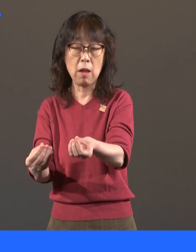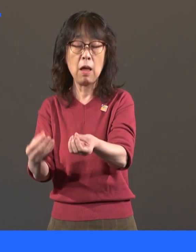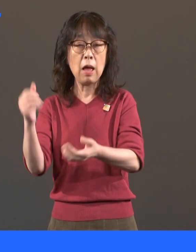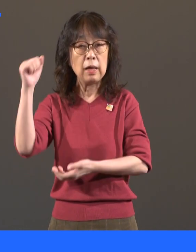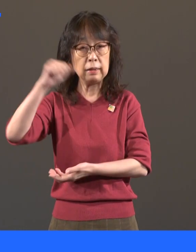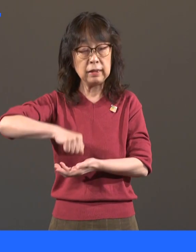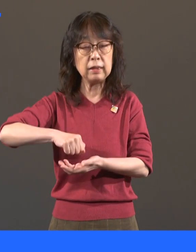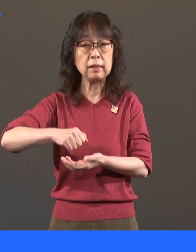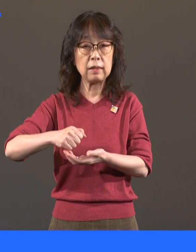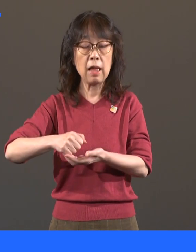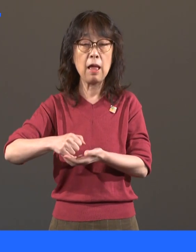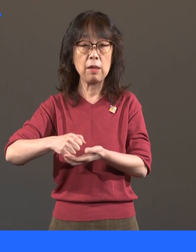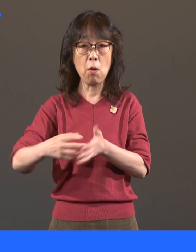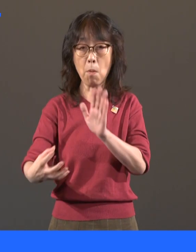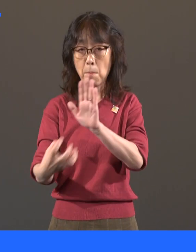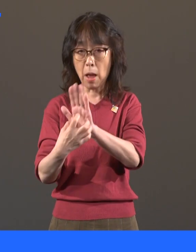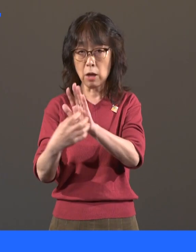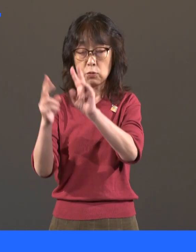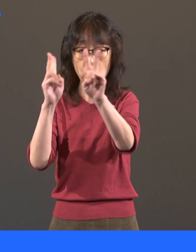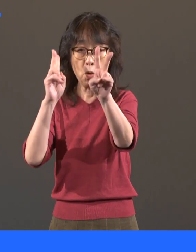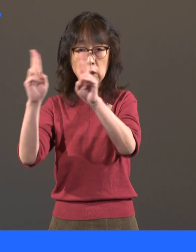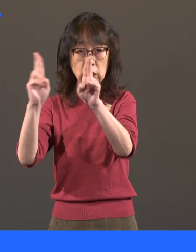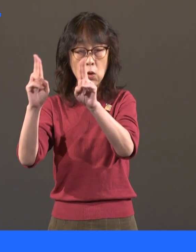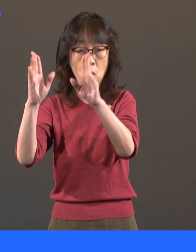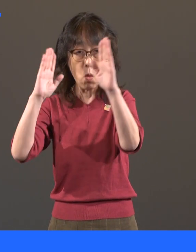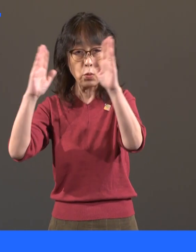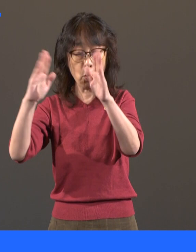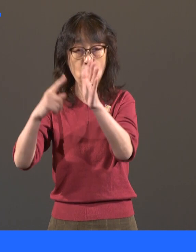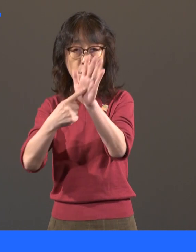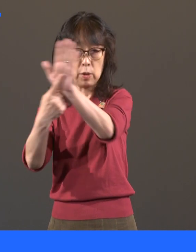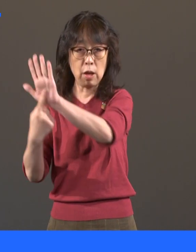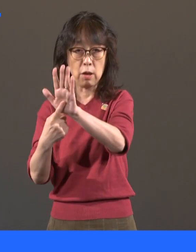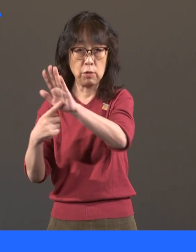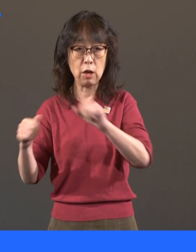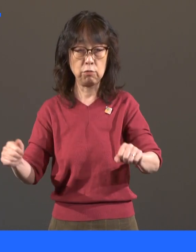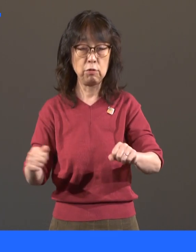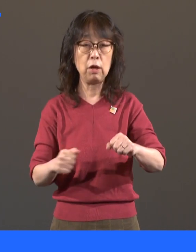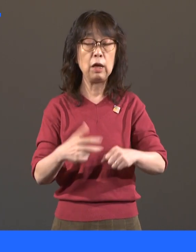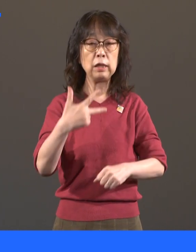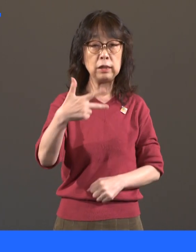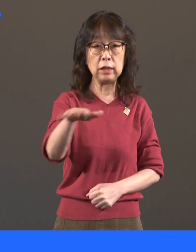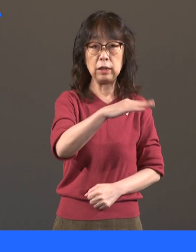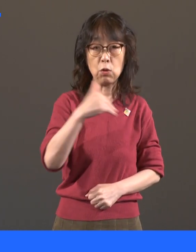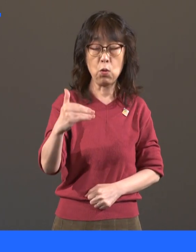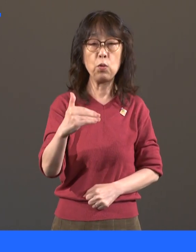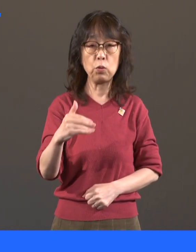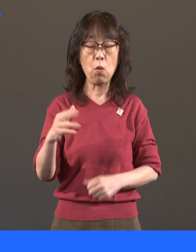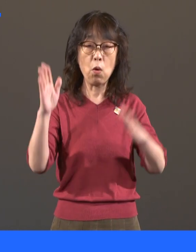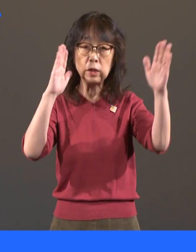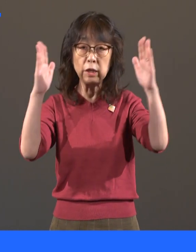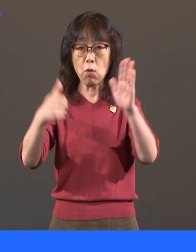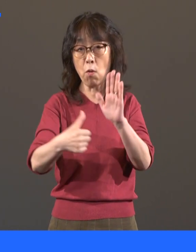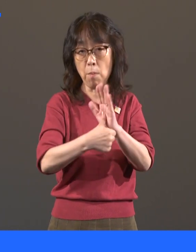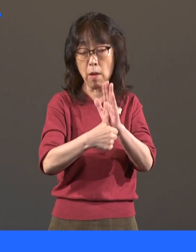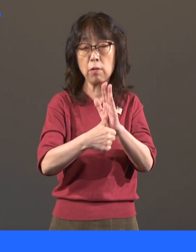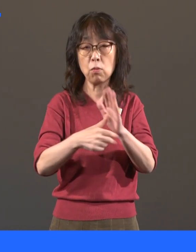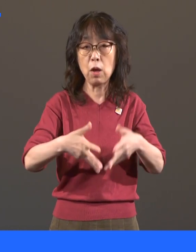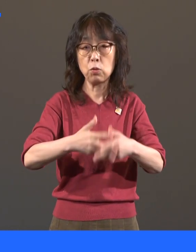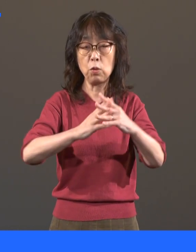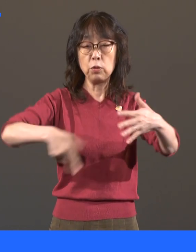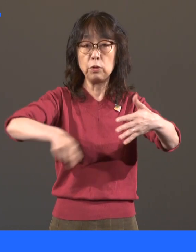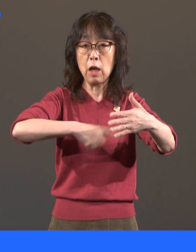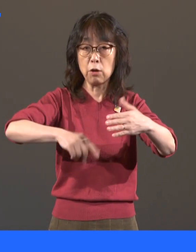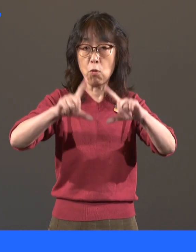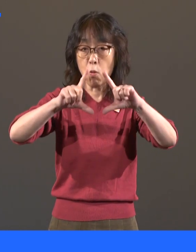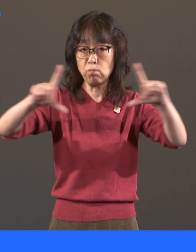を企業のPRにご利用いただけますほ市の公式ホームページ等で企業名とその取り組み内容を広く